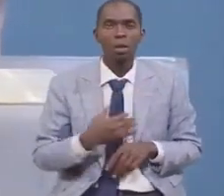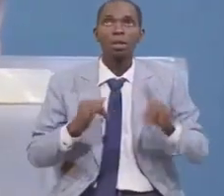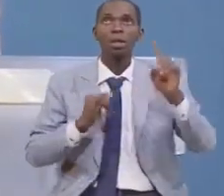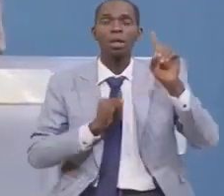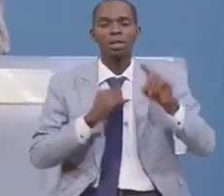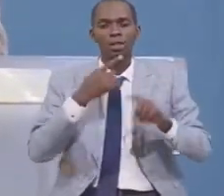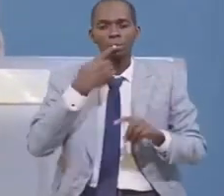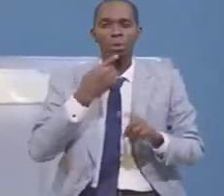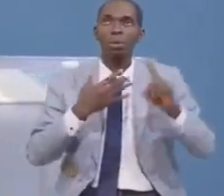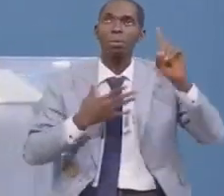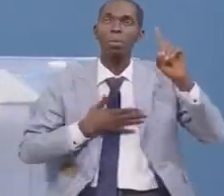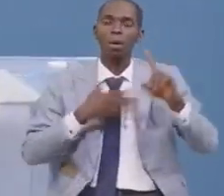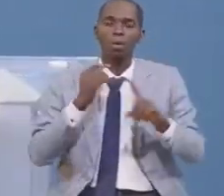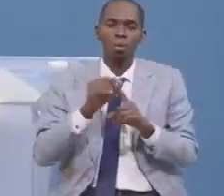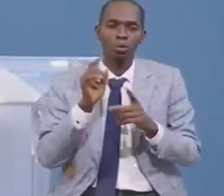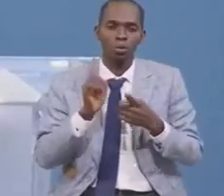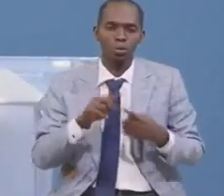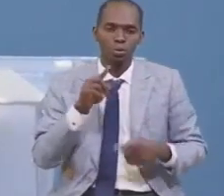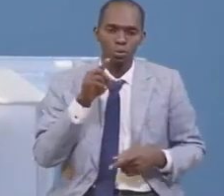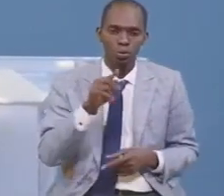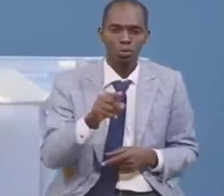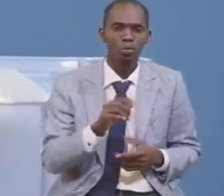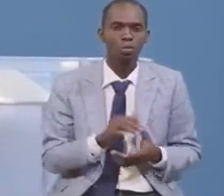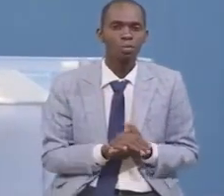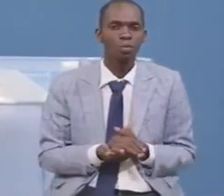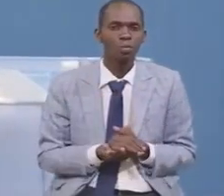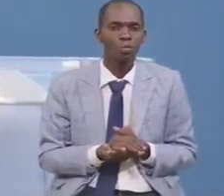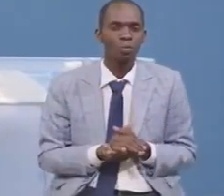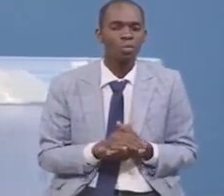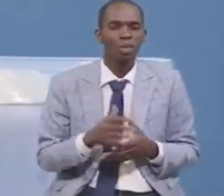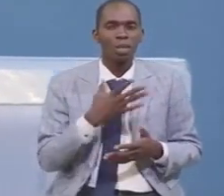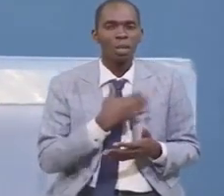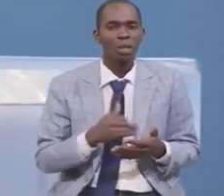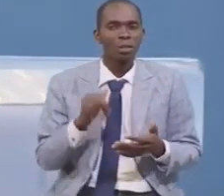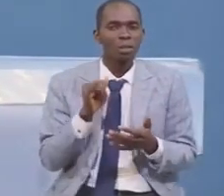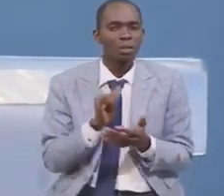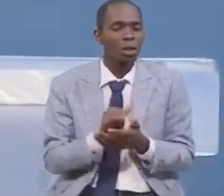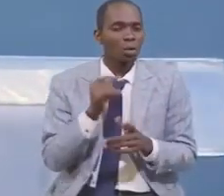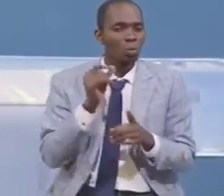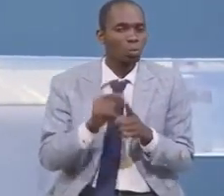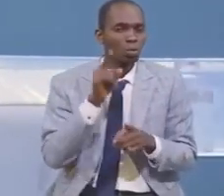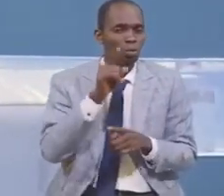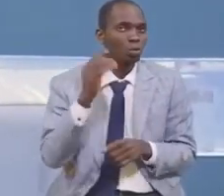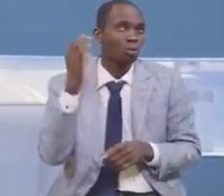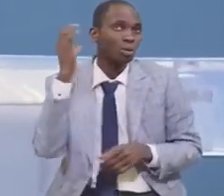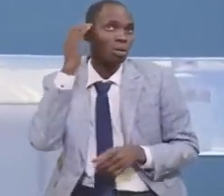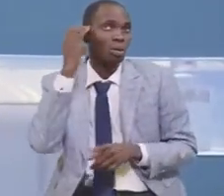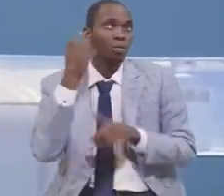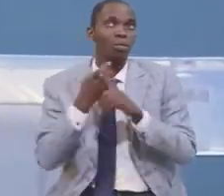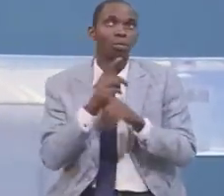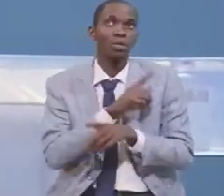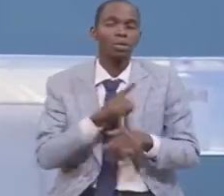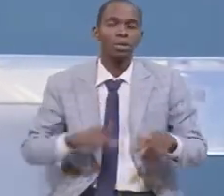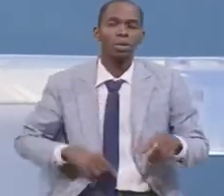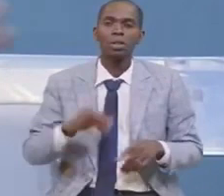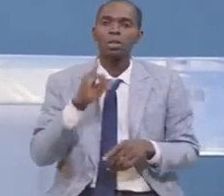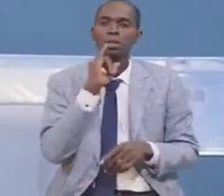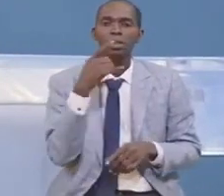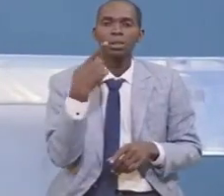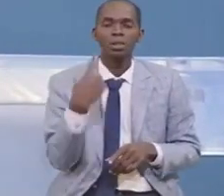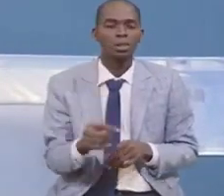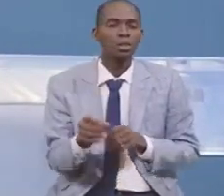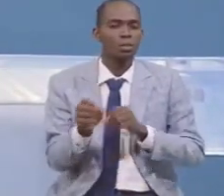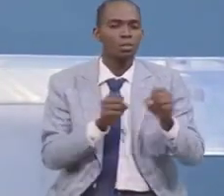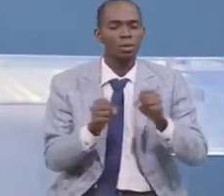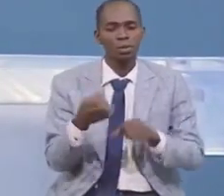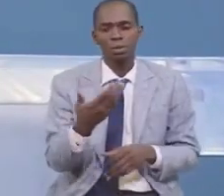to you. నేను నా వాక్కునితో మాట్లాడుతున్నాను. That what you hear is the weapon. నీవు వింటున్న ఆ వాక్కు ఆయుధం. The weapons